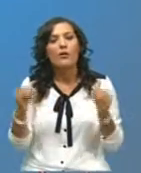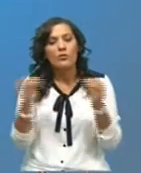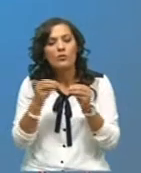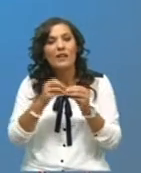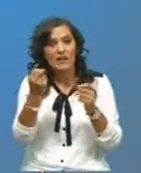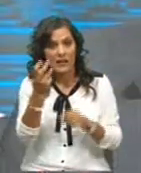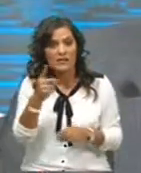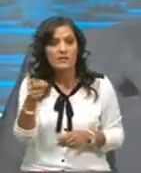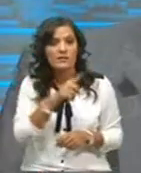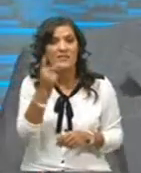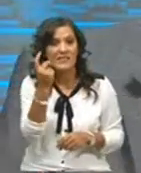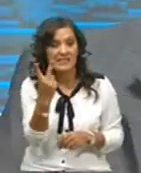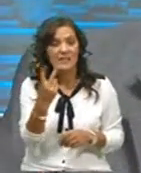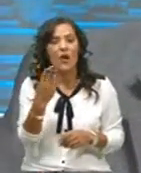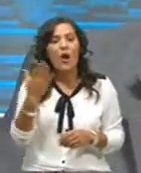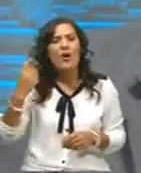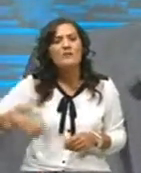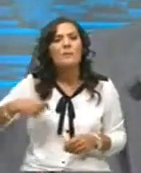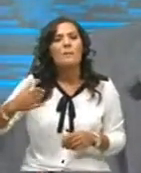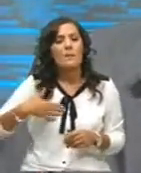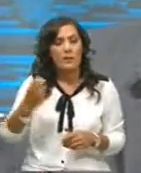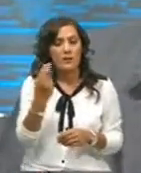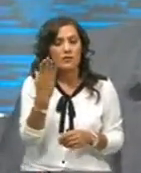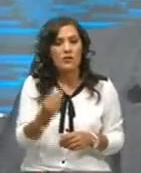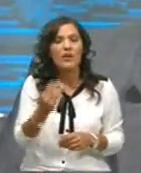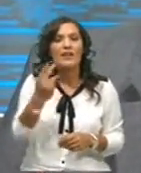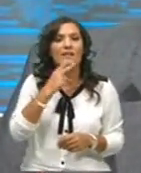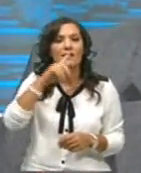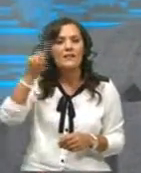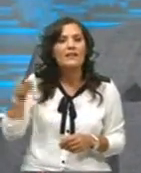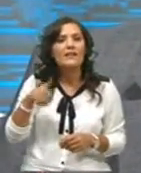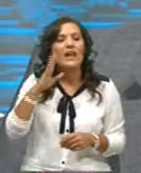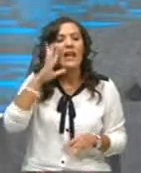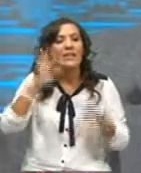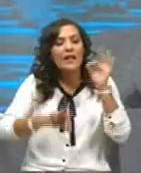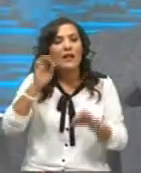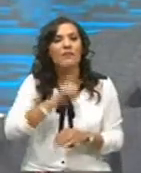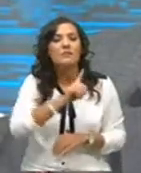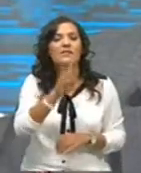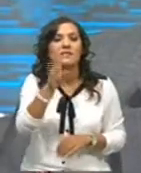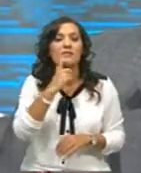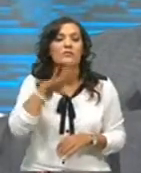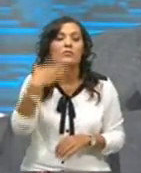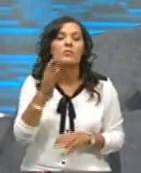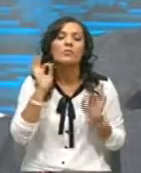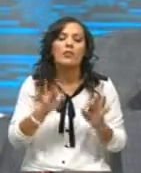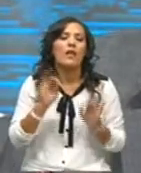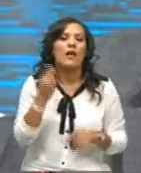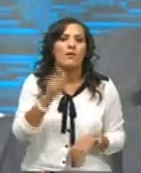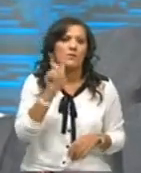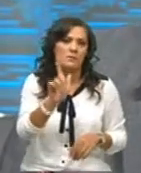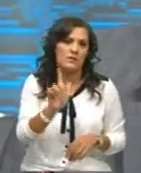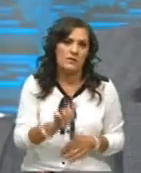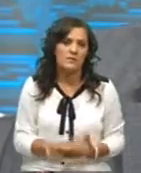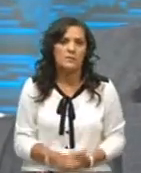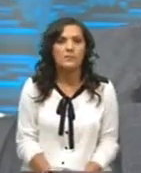yumurtalık kanseri özellikle meme kanseri olan kadınlar için mühim kolonoskopik tarama kırk yaşından sonra mutlaka yaptırılmalıdır